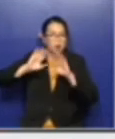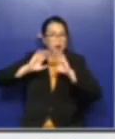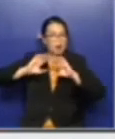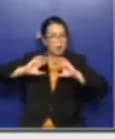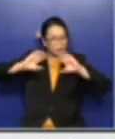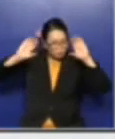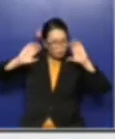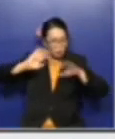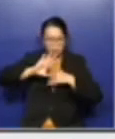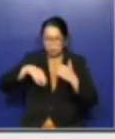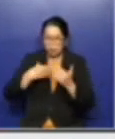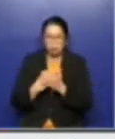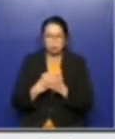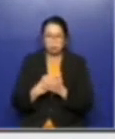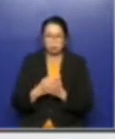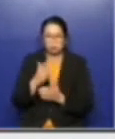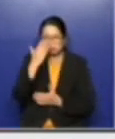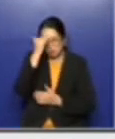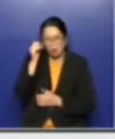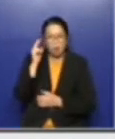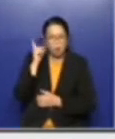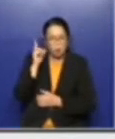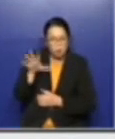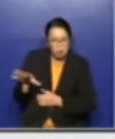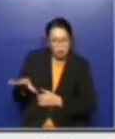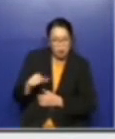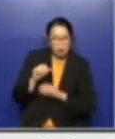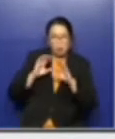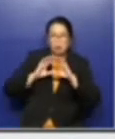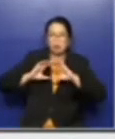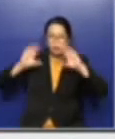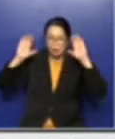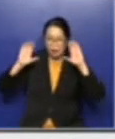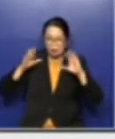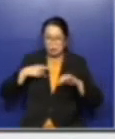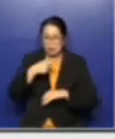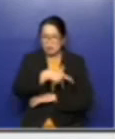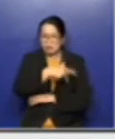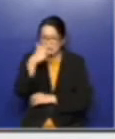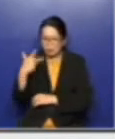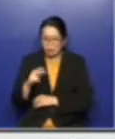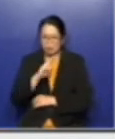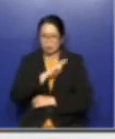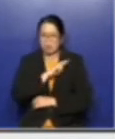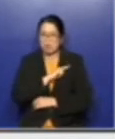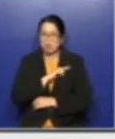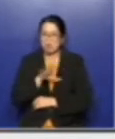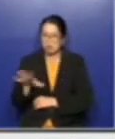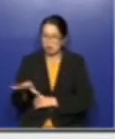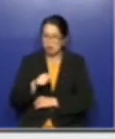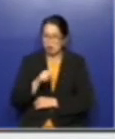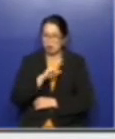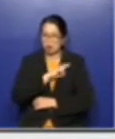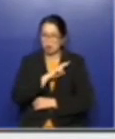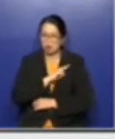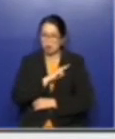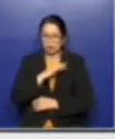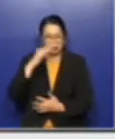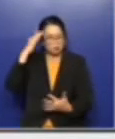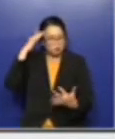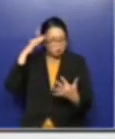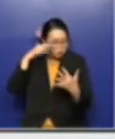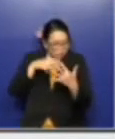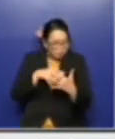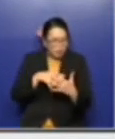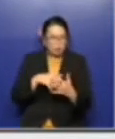กือบ 100% ไทย PBS หายไปไหนจิตวิญญาณของสื่อหายไปไห